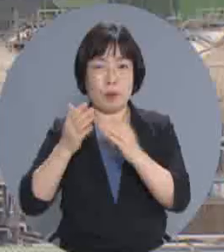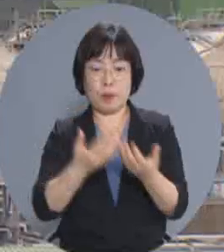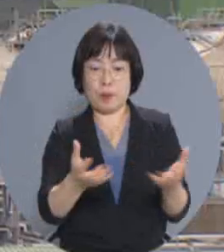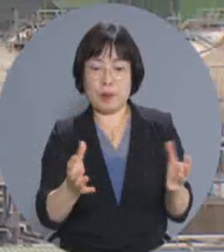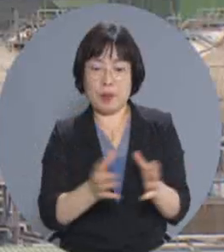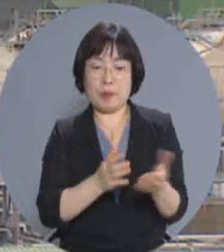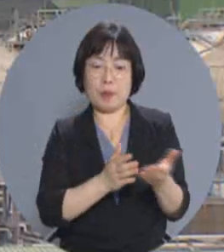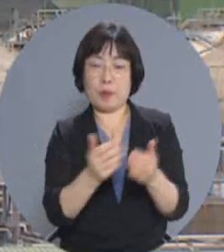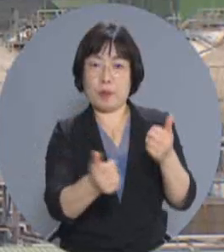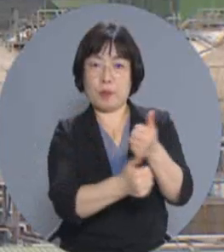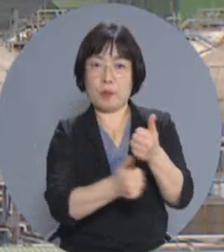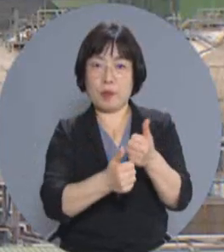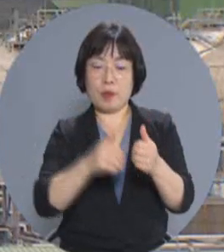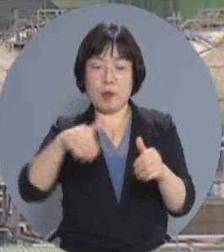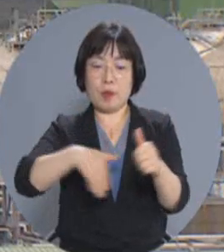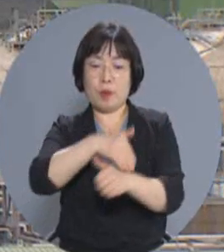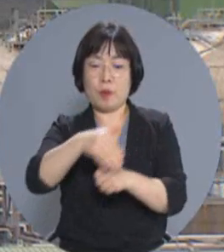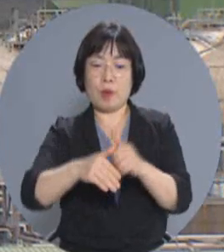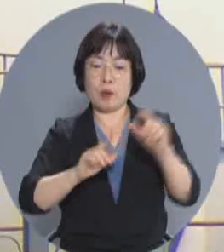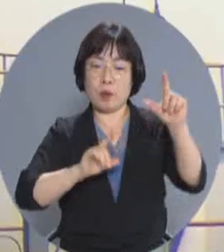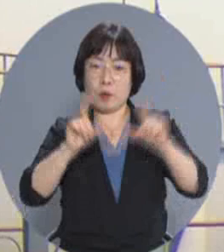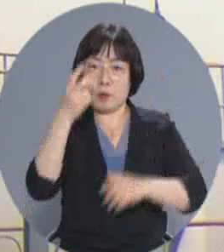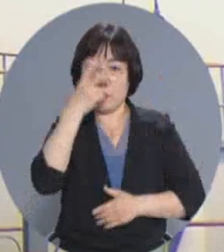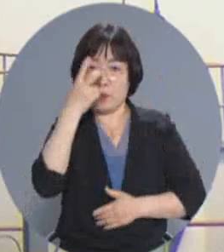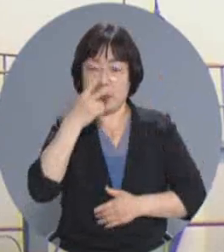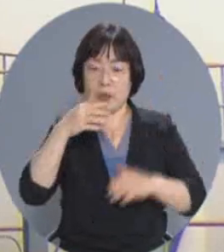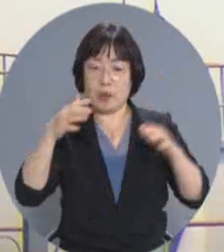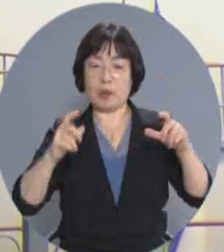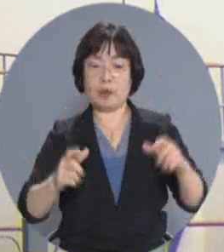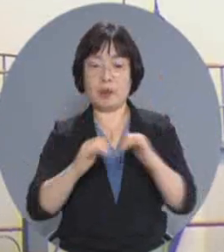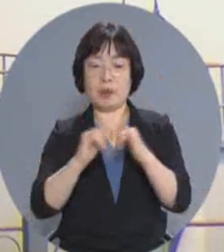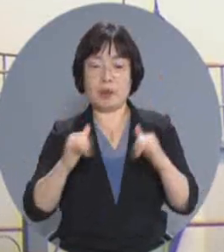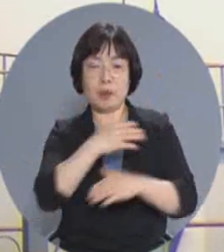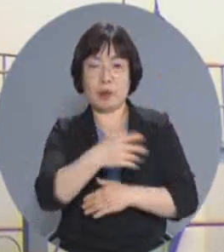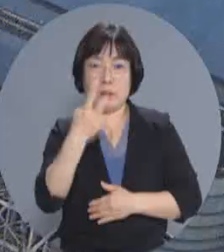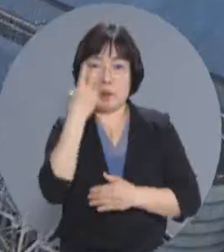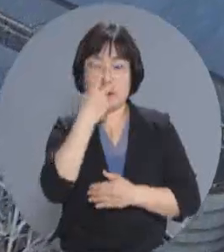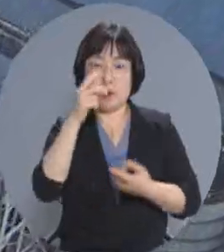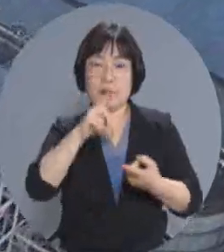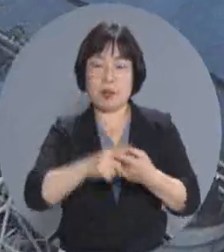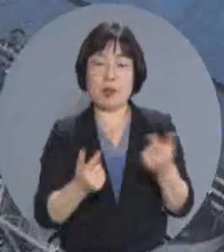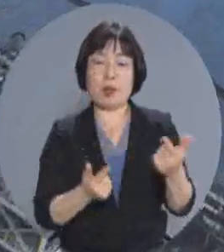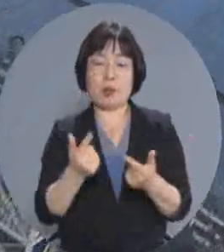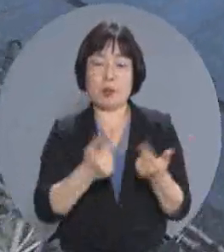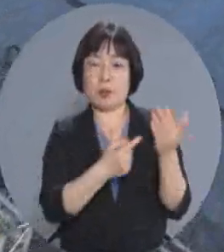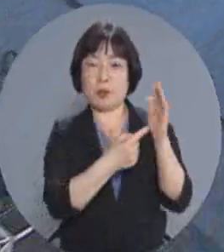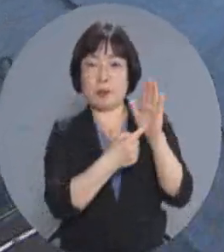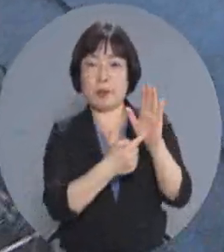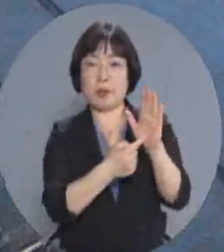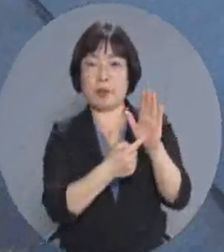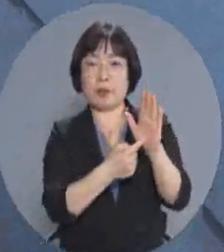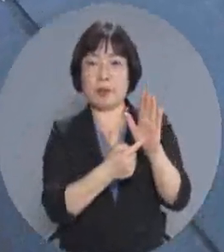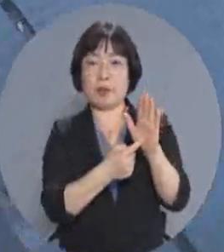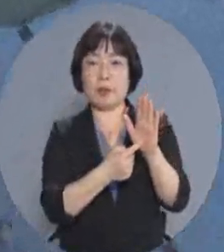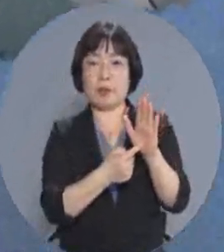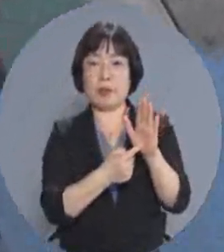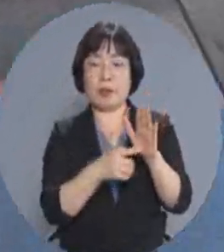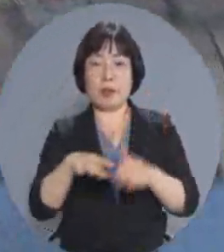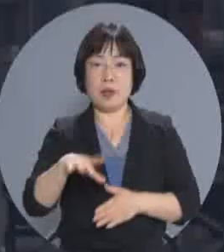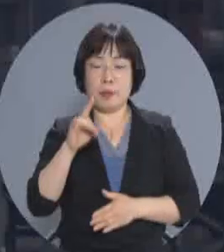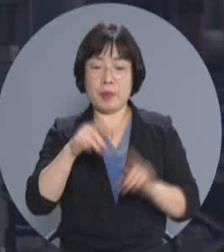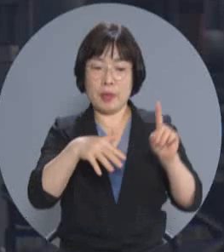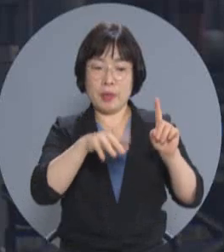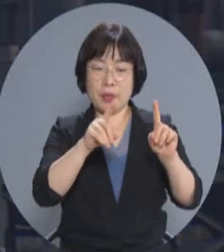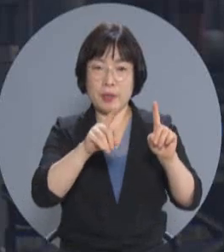전문위원회가 황병오염실태조사와 주민건강 역학조사에 대한 조정안을 마련해낸 겁니다 먼저